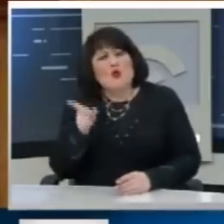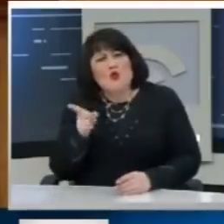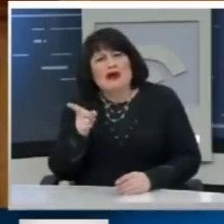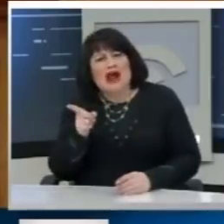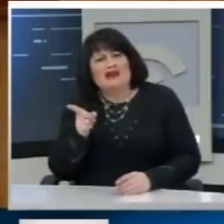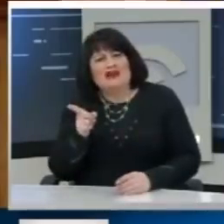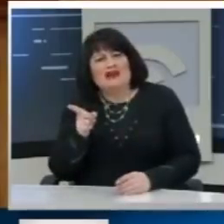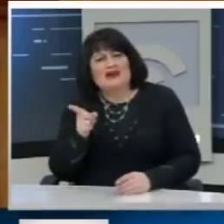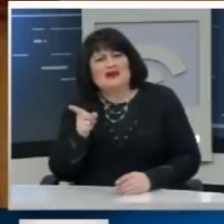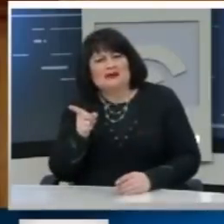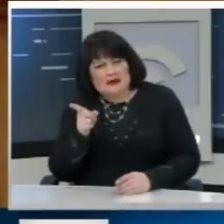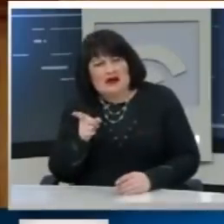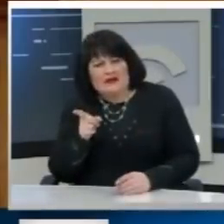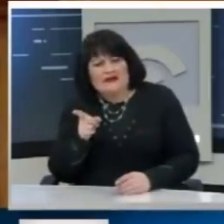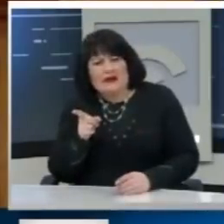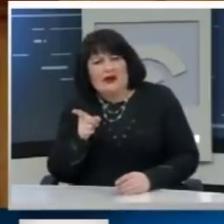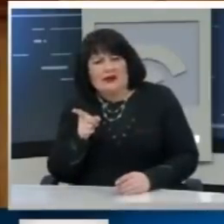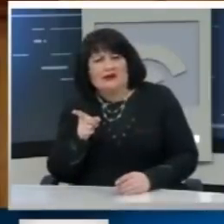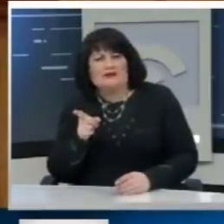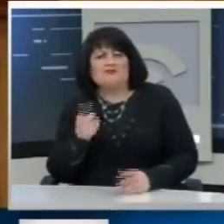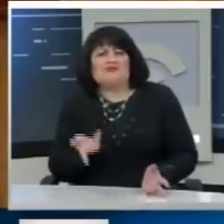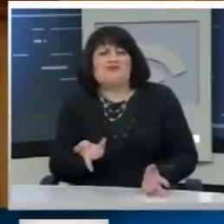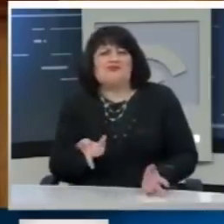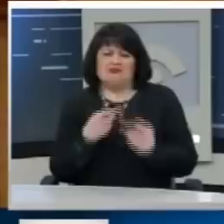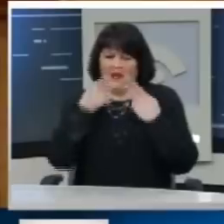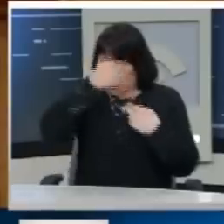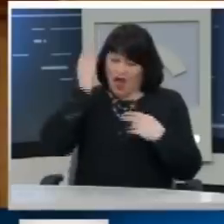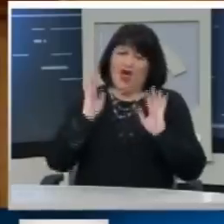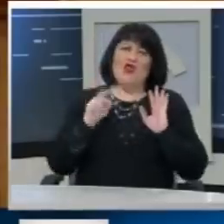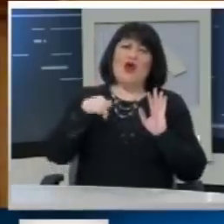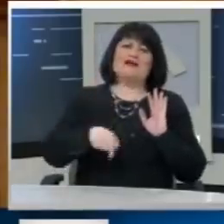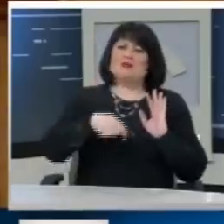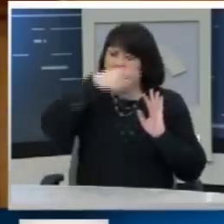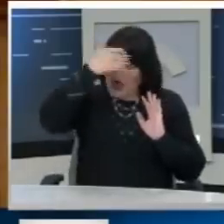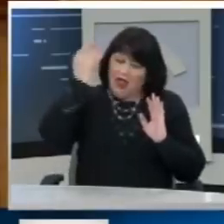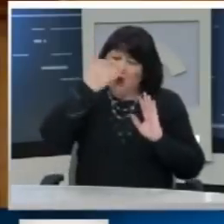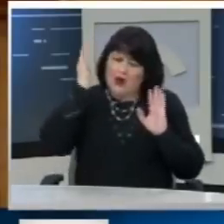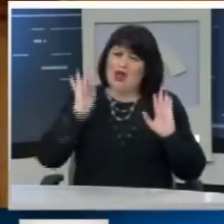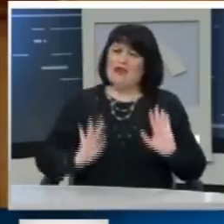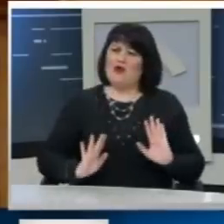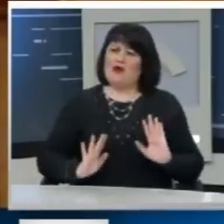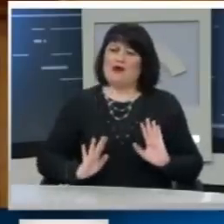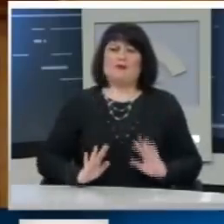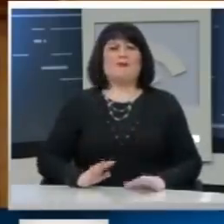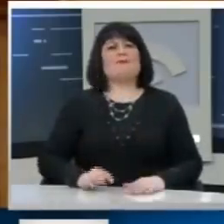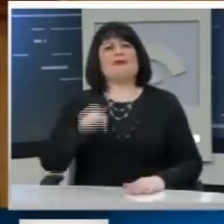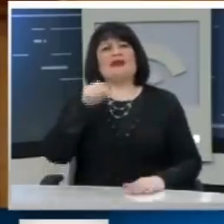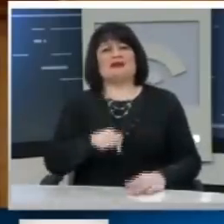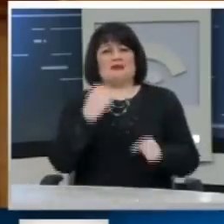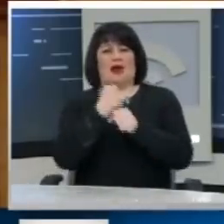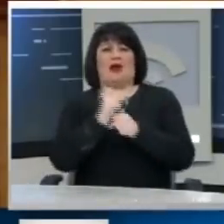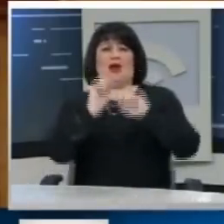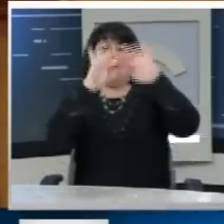Μπαντέρα, στηρίζει το καθεστώς των φασιστών στην Ουκρανία σήμερα, και σήμερα στείνουν